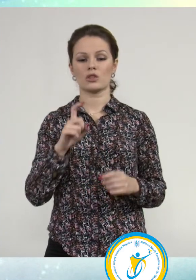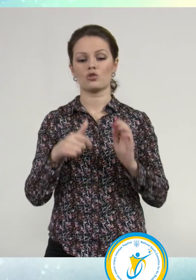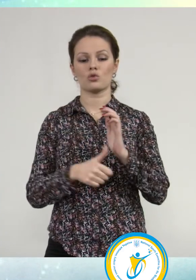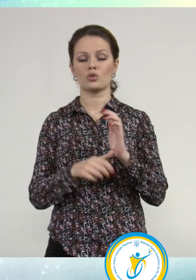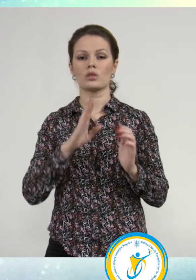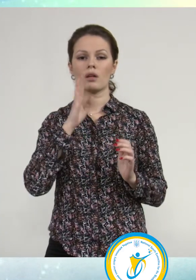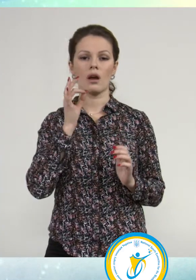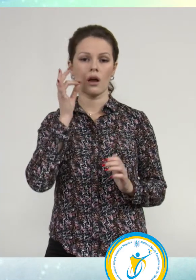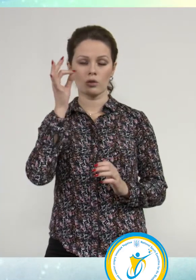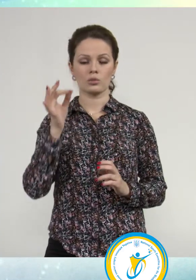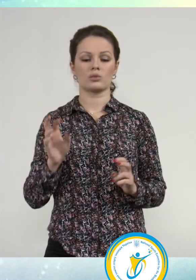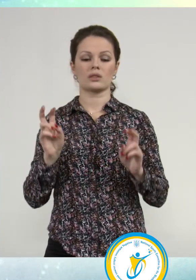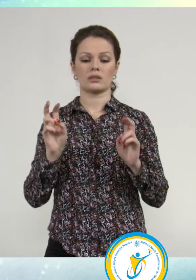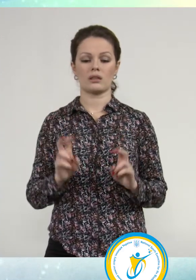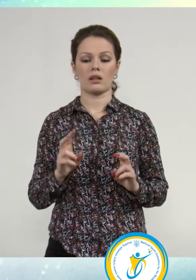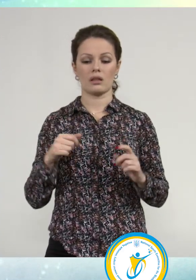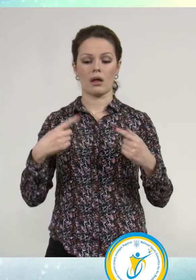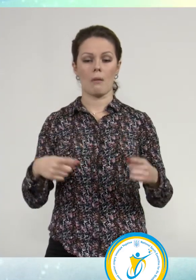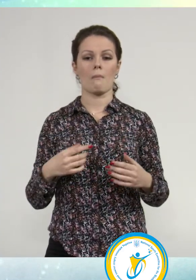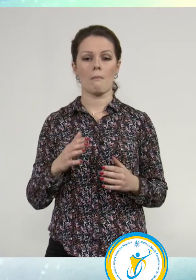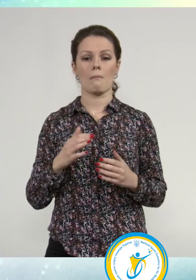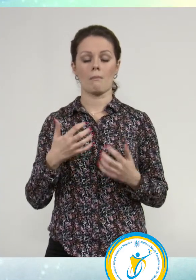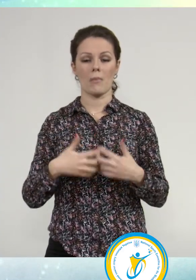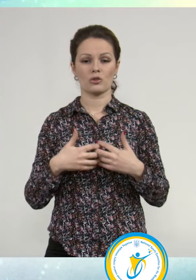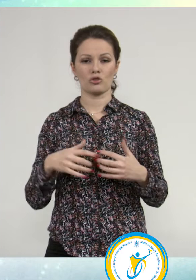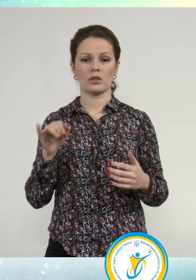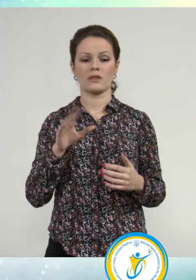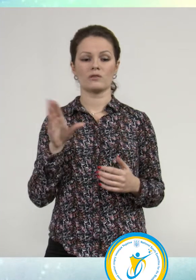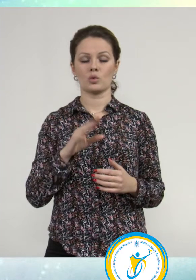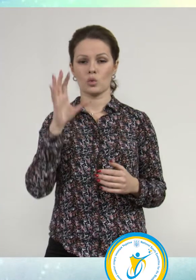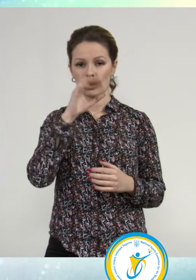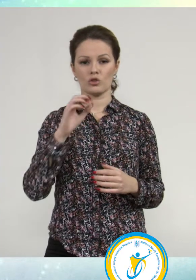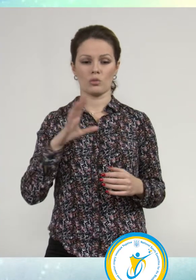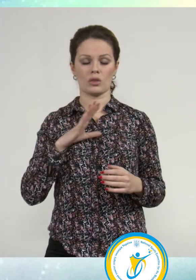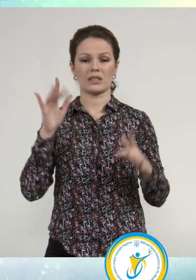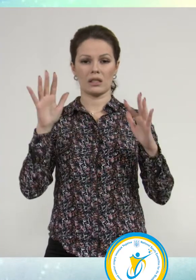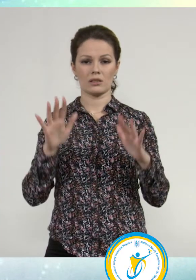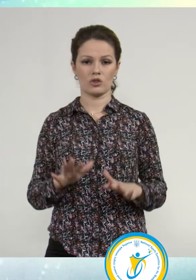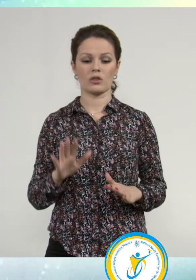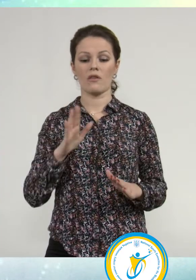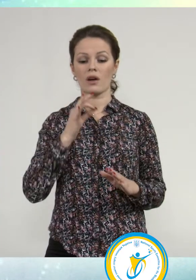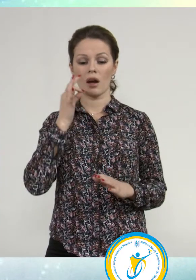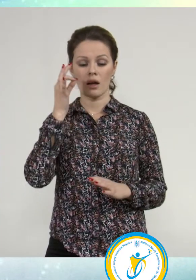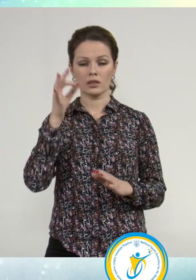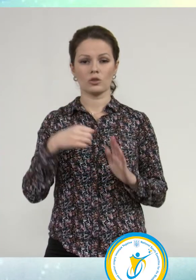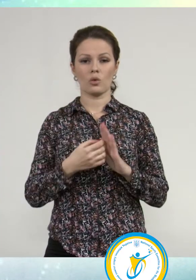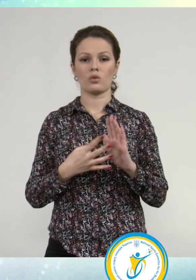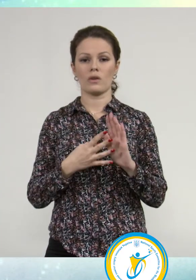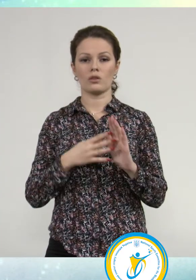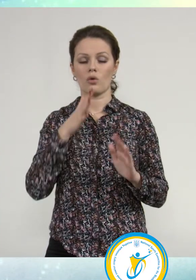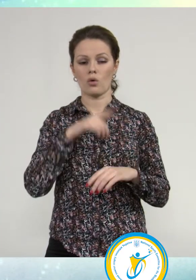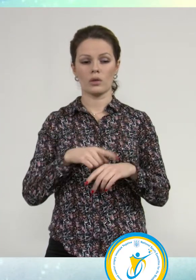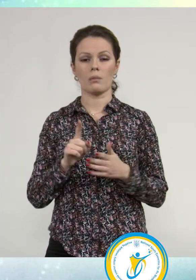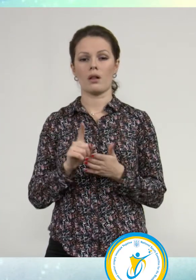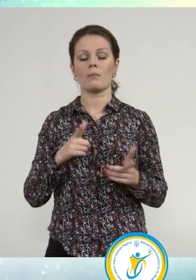сідали на ратраки і всю ніч було засніження, а вранці ми готували до 9-ї години, ми мали підготувати